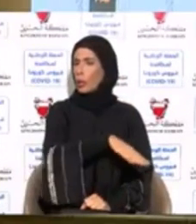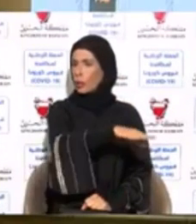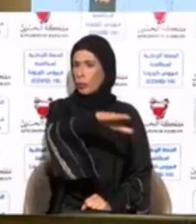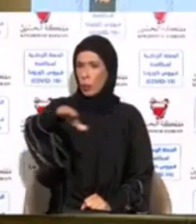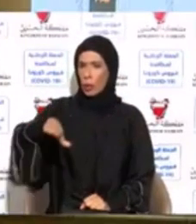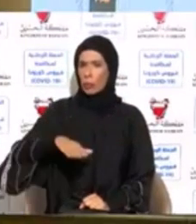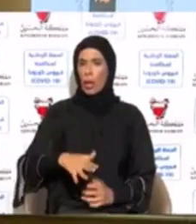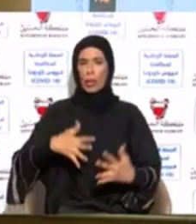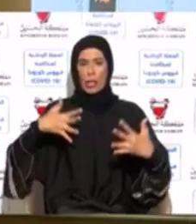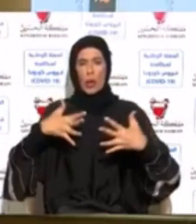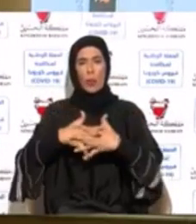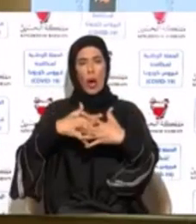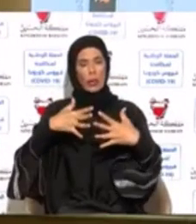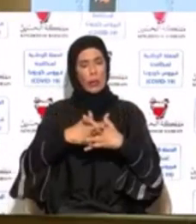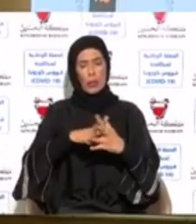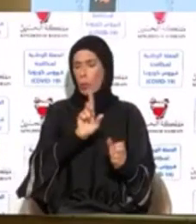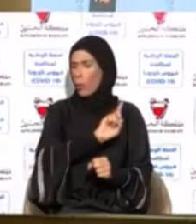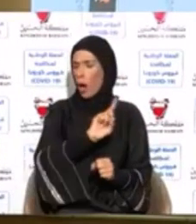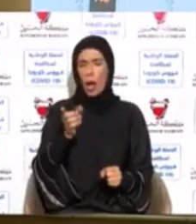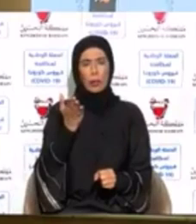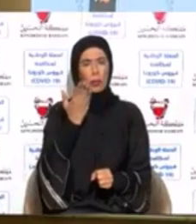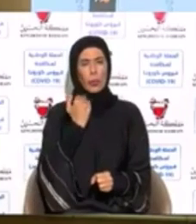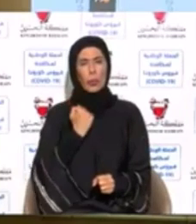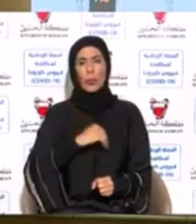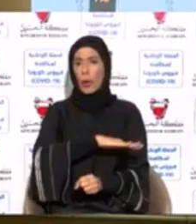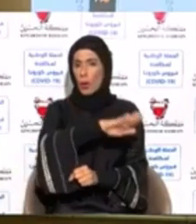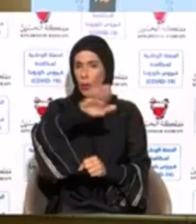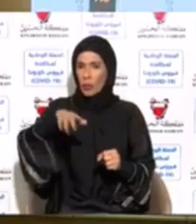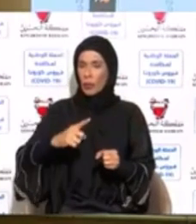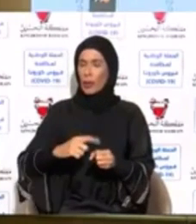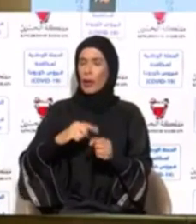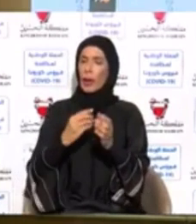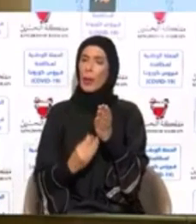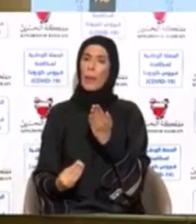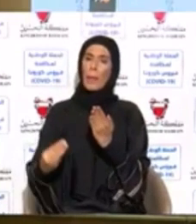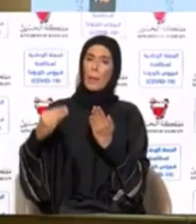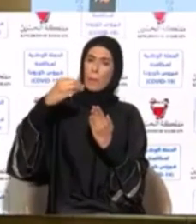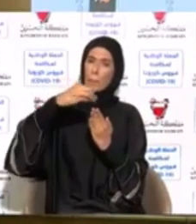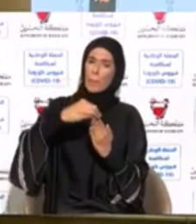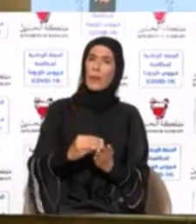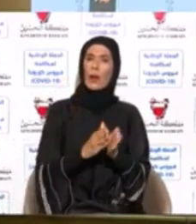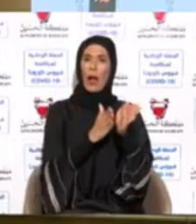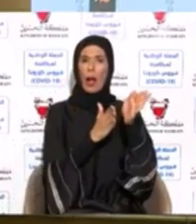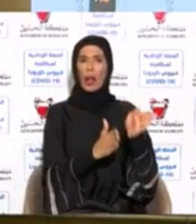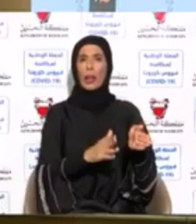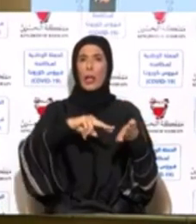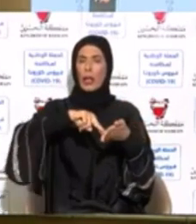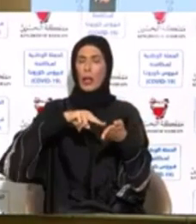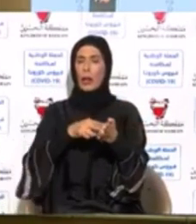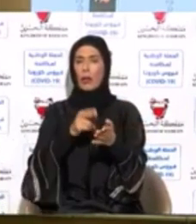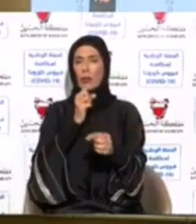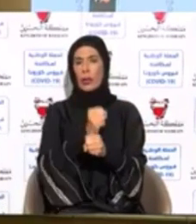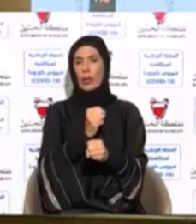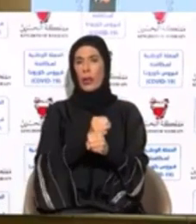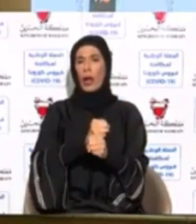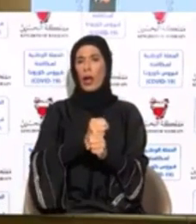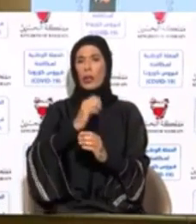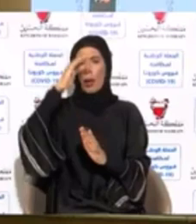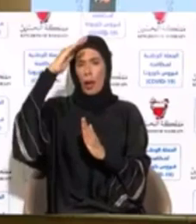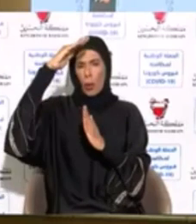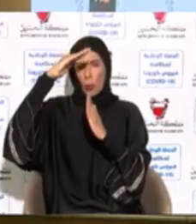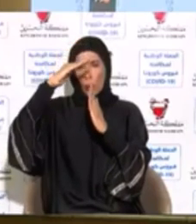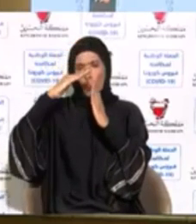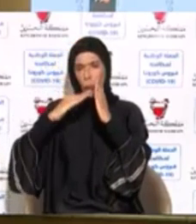الكل عن التجمعات. والتكاتف عبر تعزيز الالتزام بالإجراءات للعمل على خفض